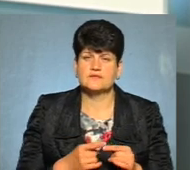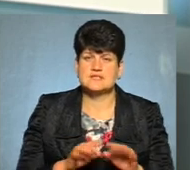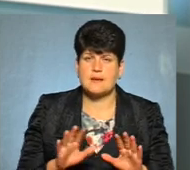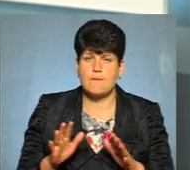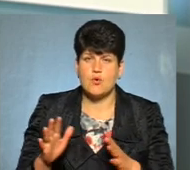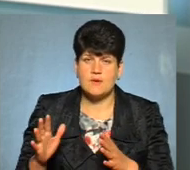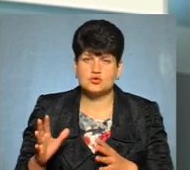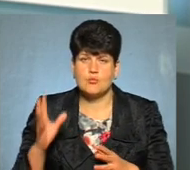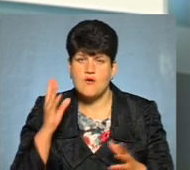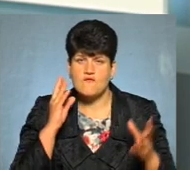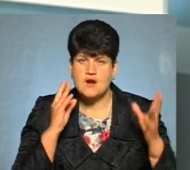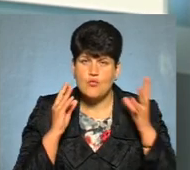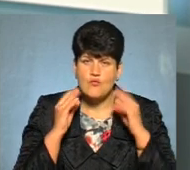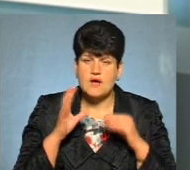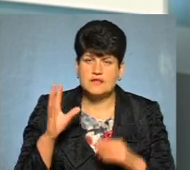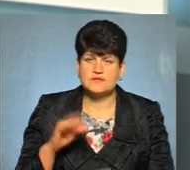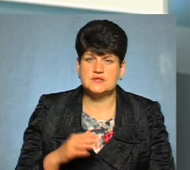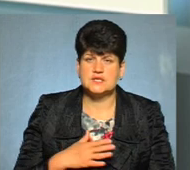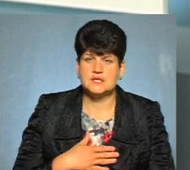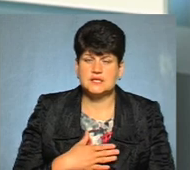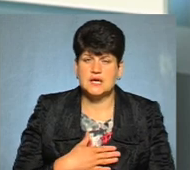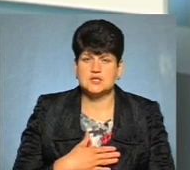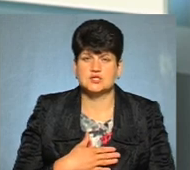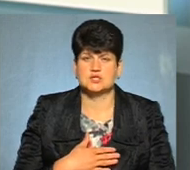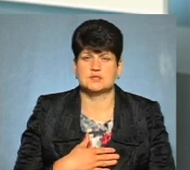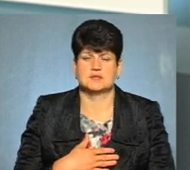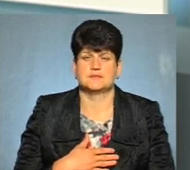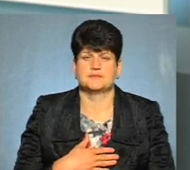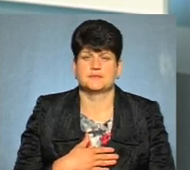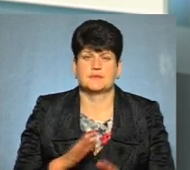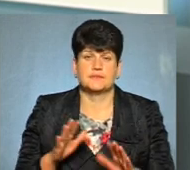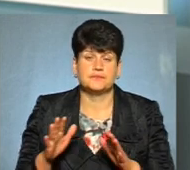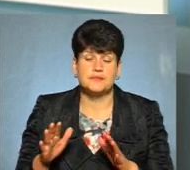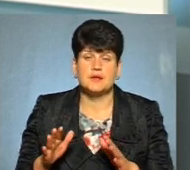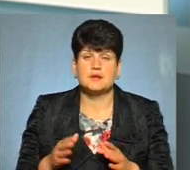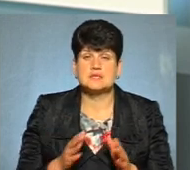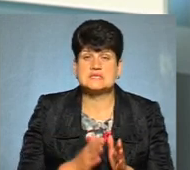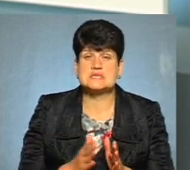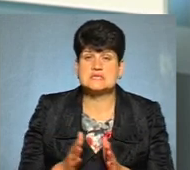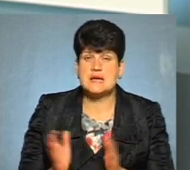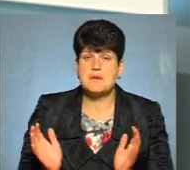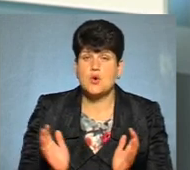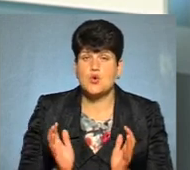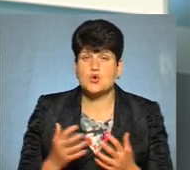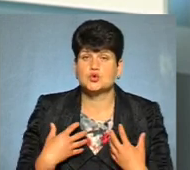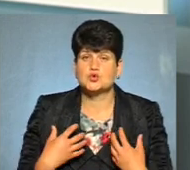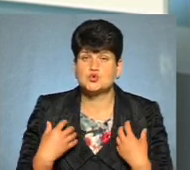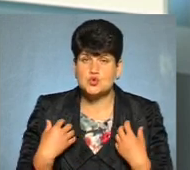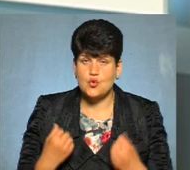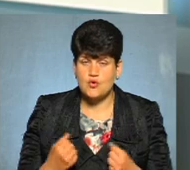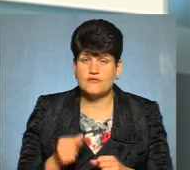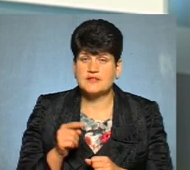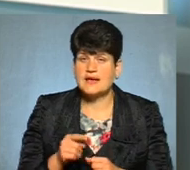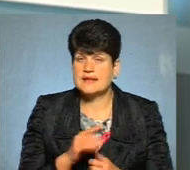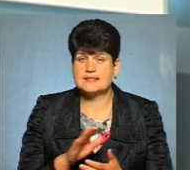щоб врахували всі наші вузькі місця. По-друге, звичайно, система охорони здоров'я. Вона не